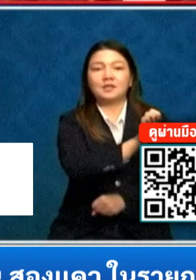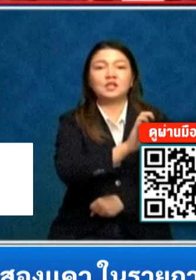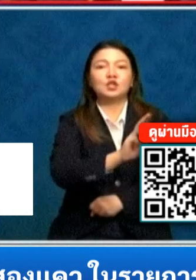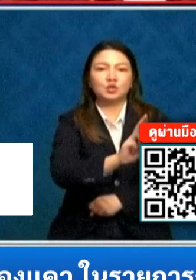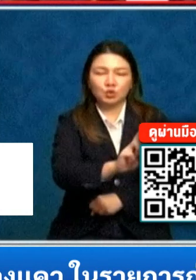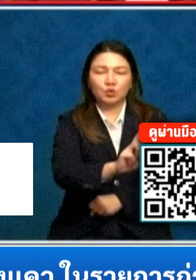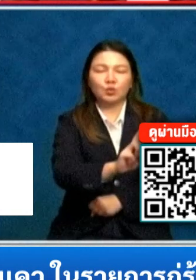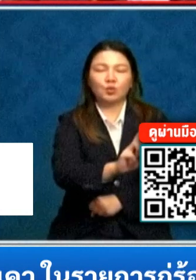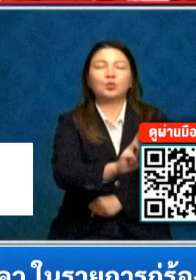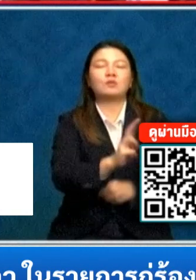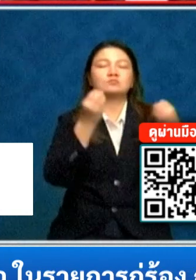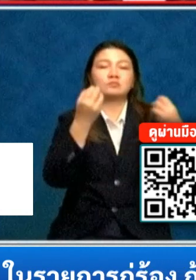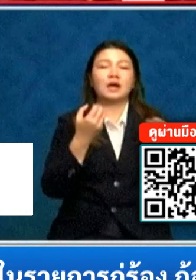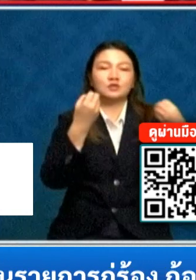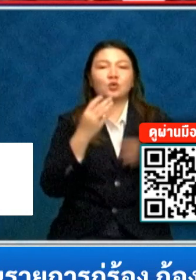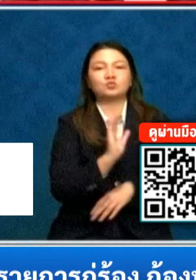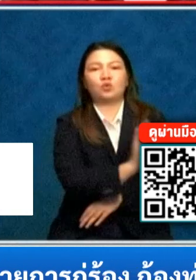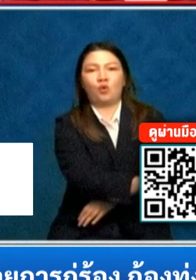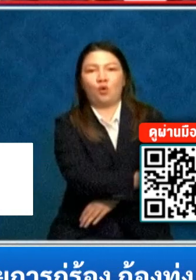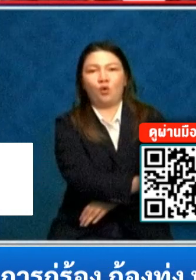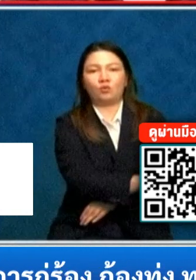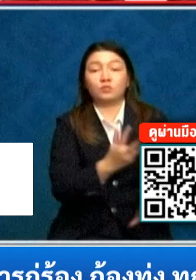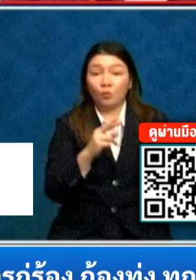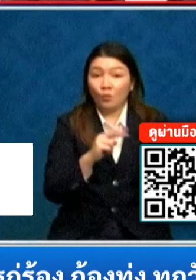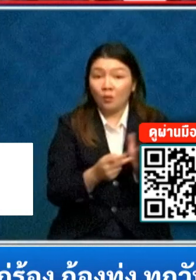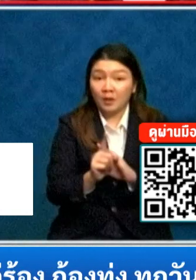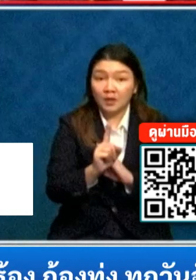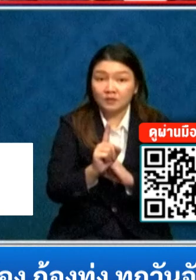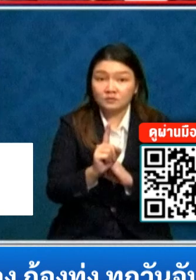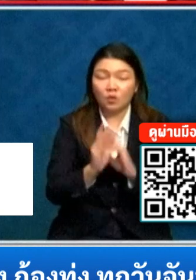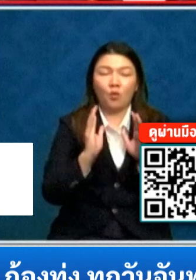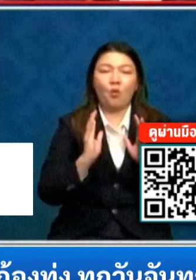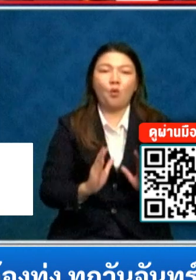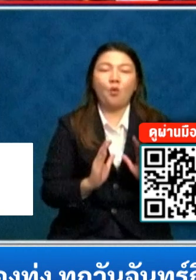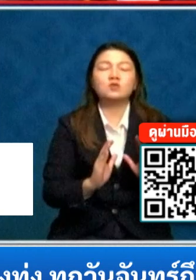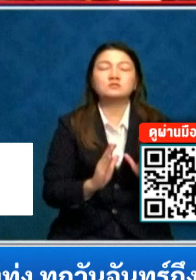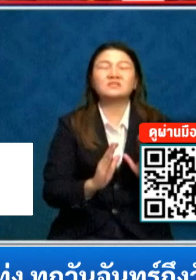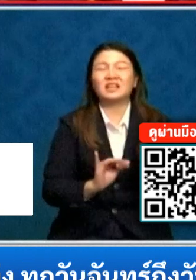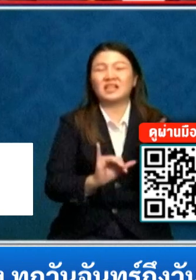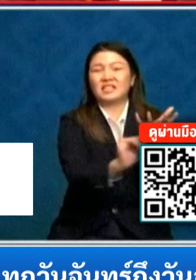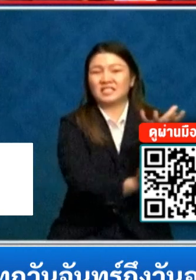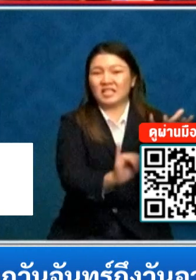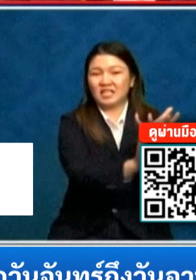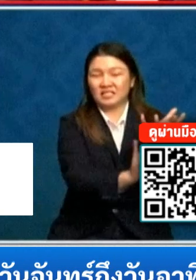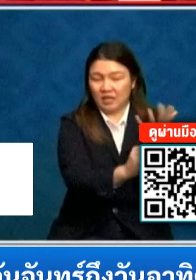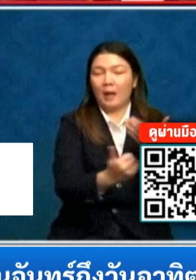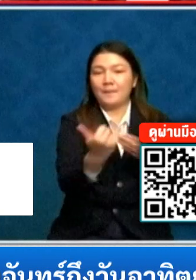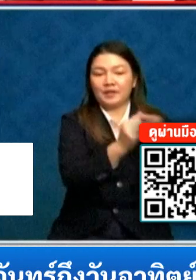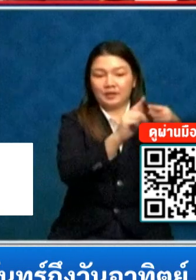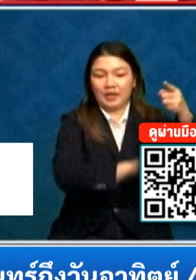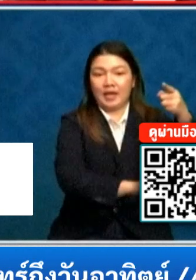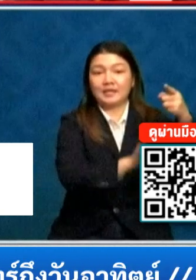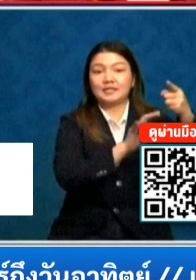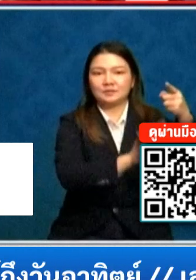Identity Wallet ซึ่งเป็นบัตรประชาชนดิจิทัลที่คนEU ทั้ง27ประเทศสามารถใช้ร่